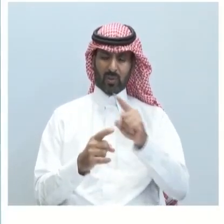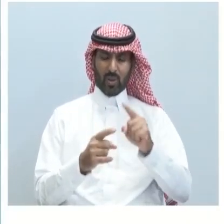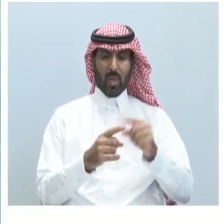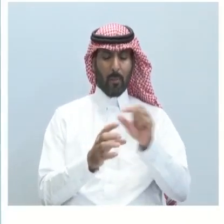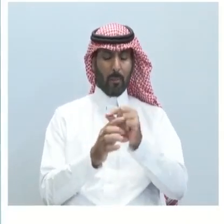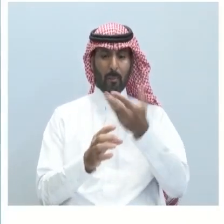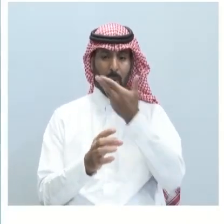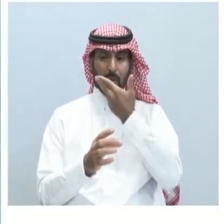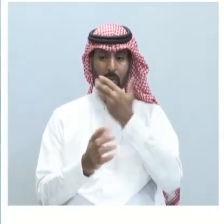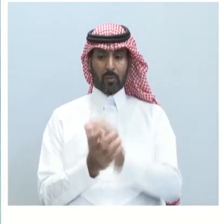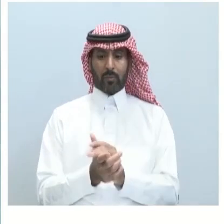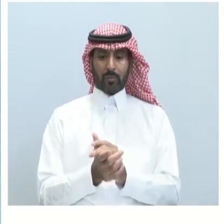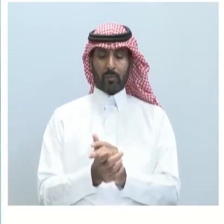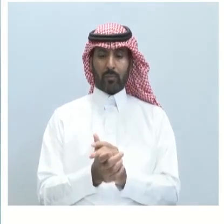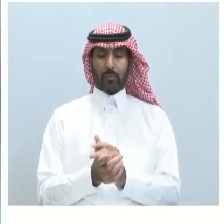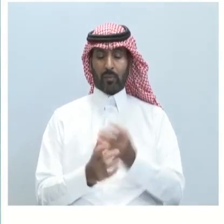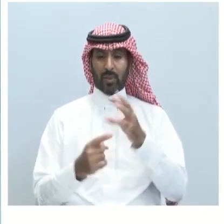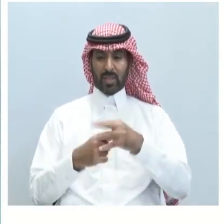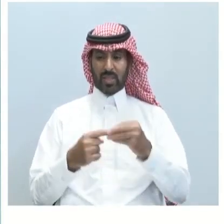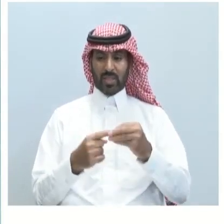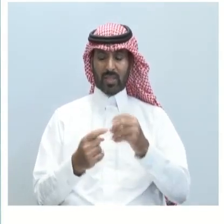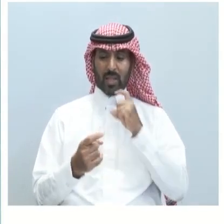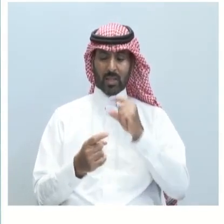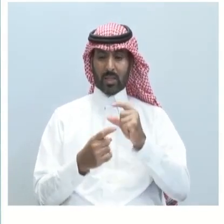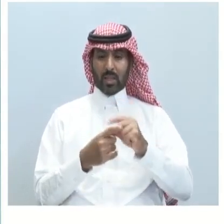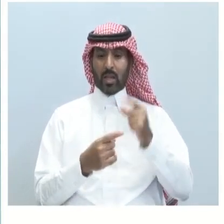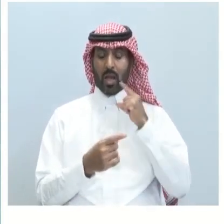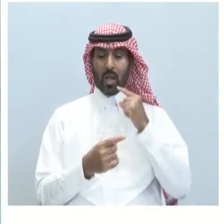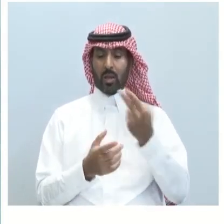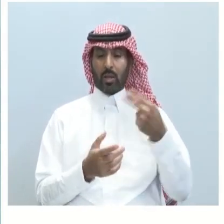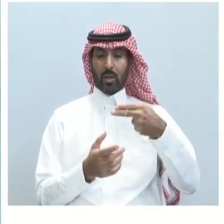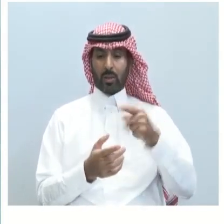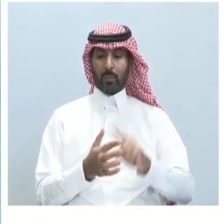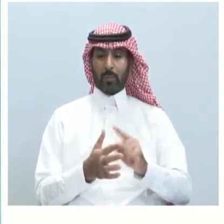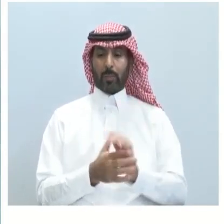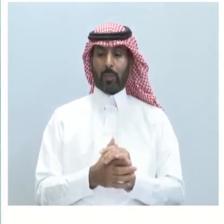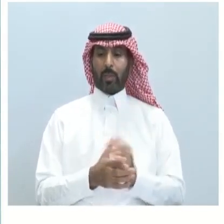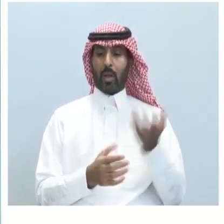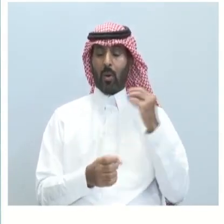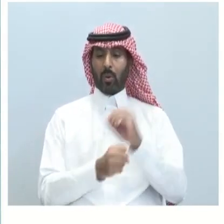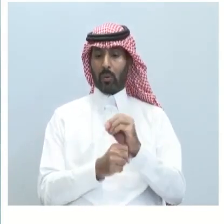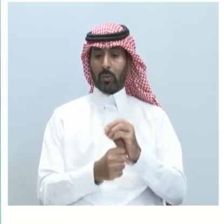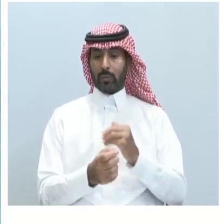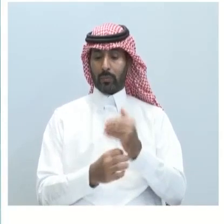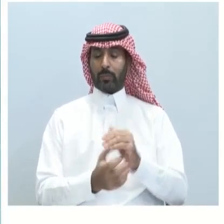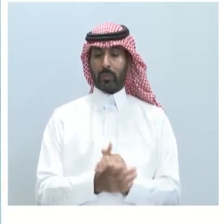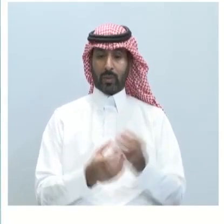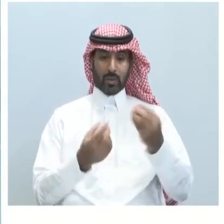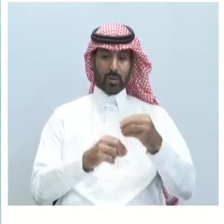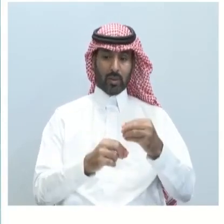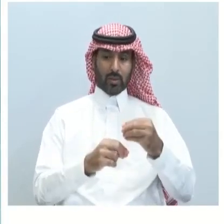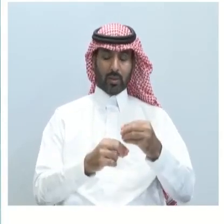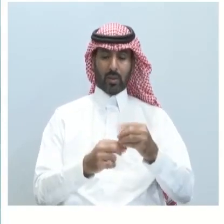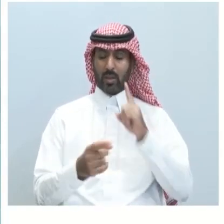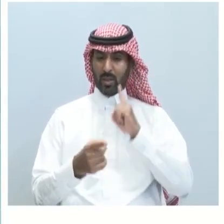الماء وهكذا يقل تركيز مين ايونات الهيدروكسيد وهذا ما ذكرناه قبل شوي انه اذا زادت